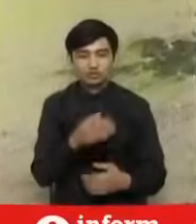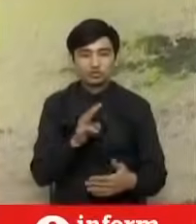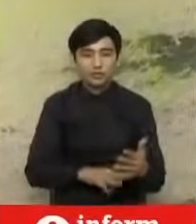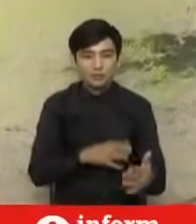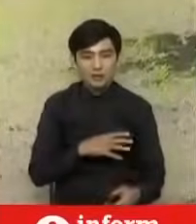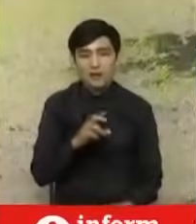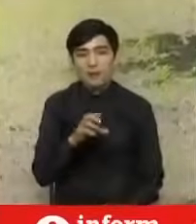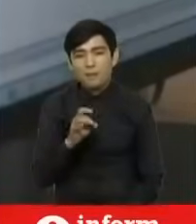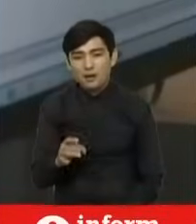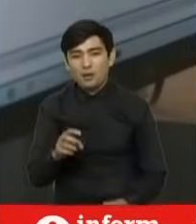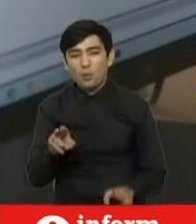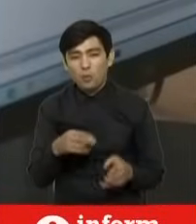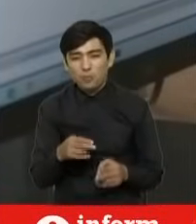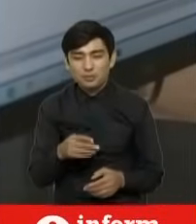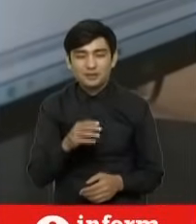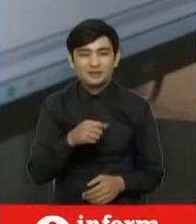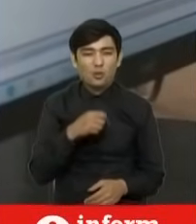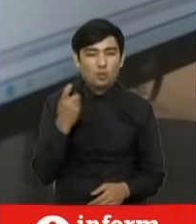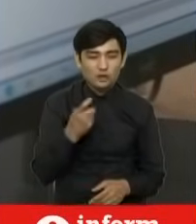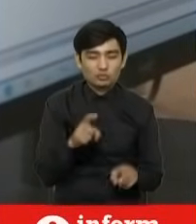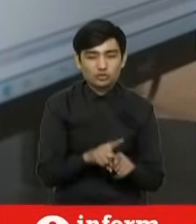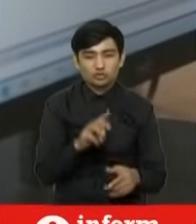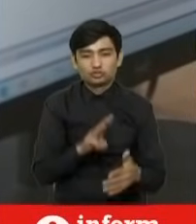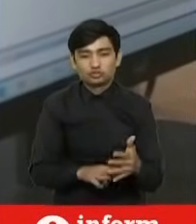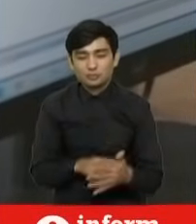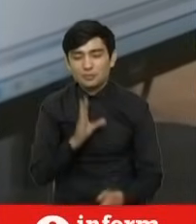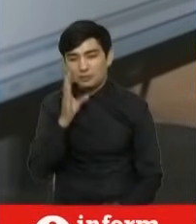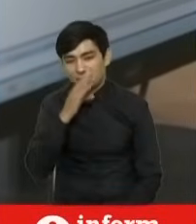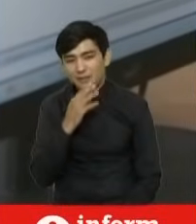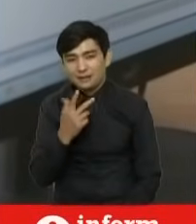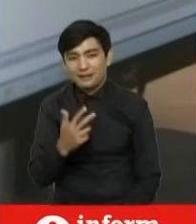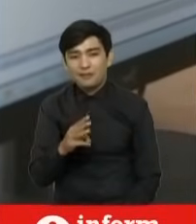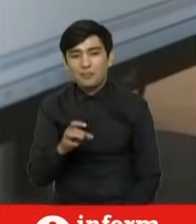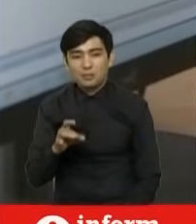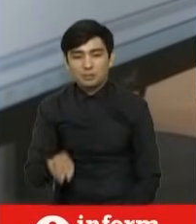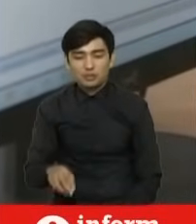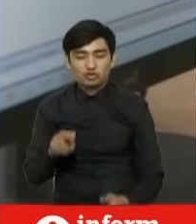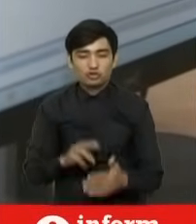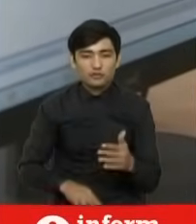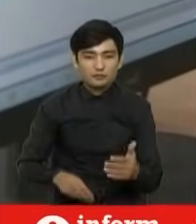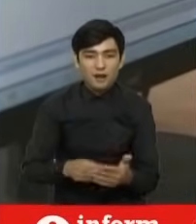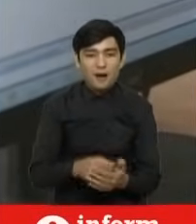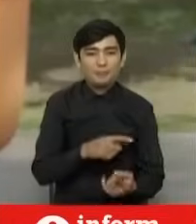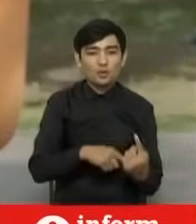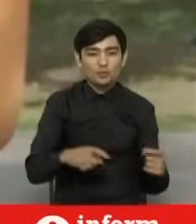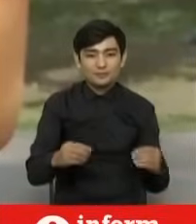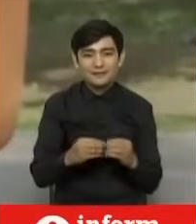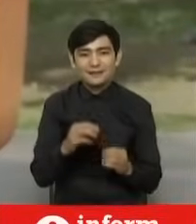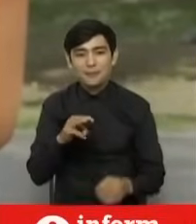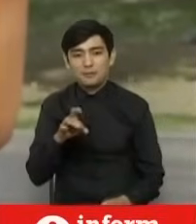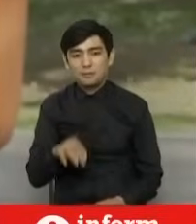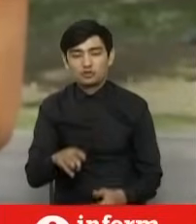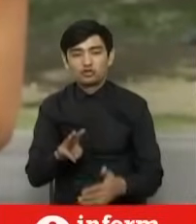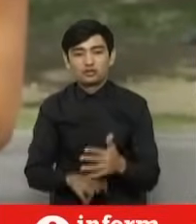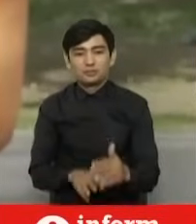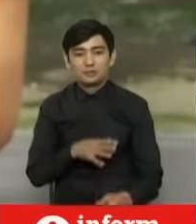клубов составили протоколы. Родителям ребят пришлось заплатить штраф в размере 3 МРП, а предпринимателям 10 МРП. В каникулярный